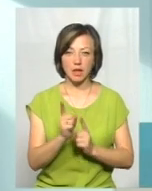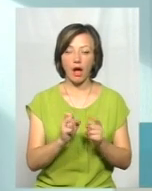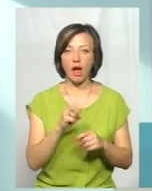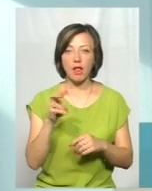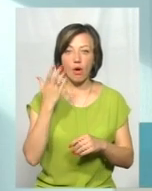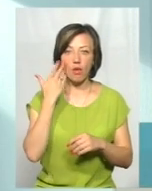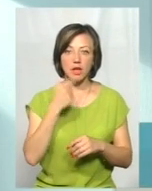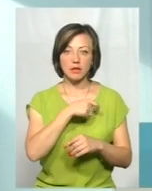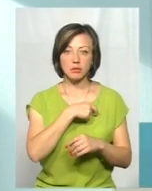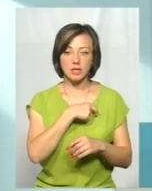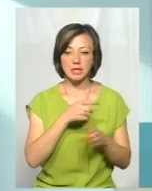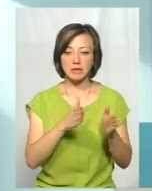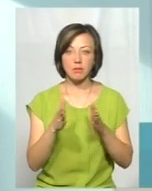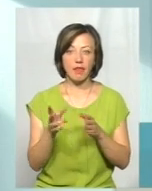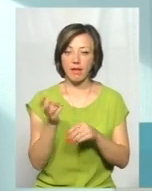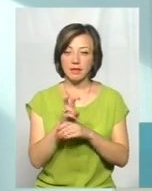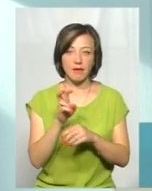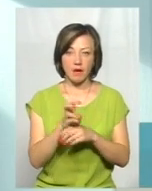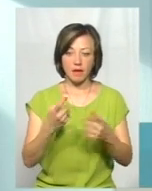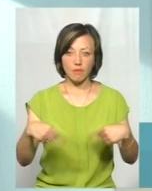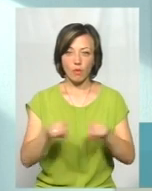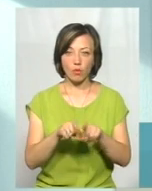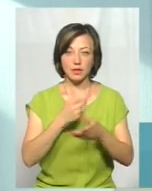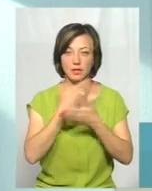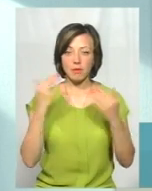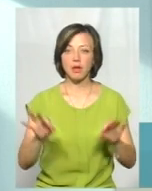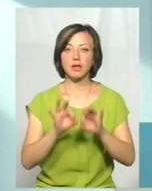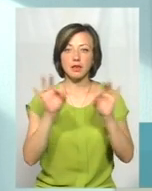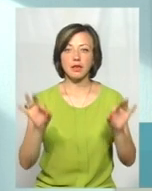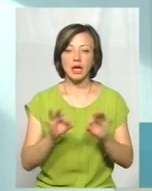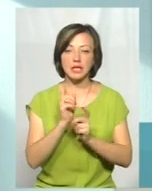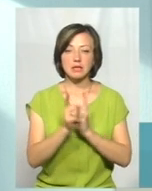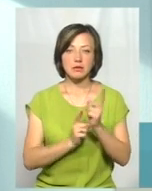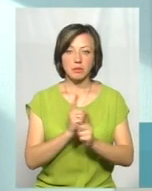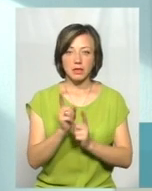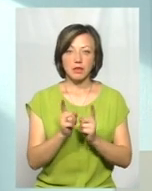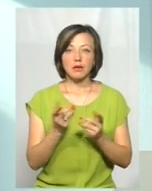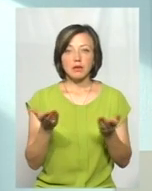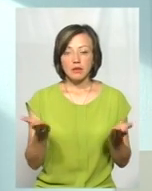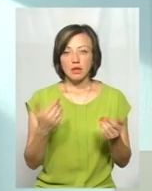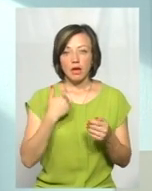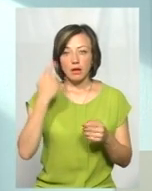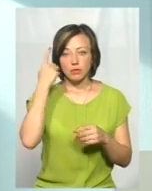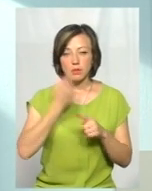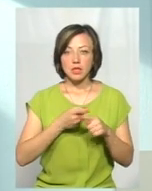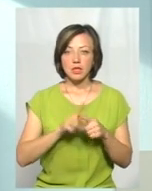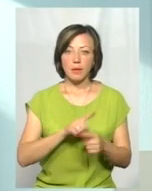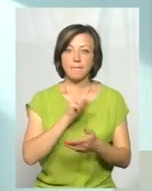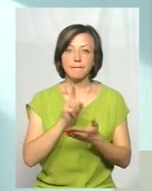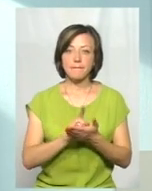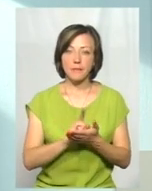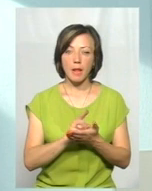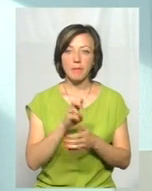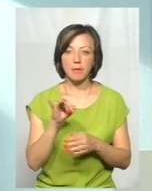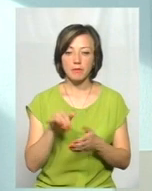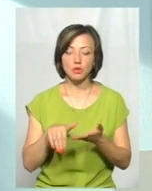Але коли депутат стабільно не з'являється в окрузі і немає ніяких змін, ну, я думаю, що це має, ну,